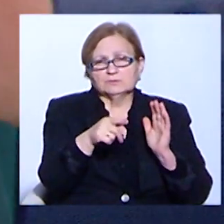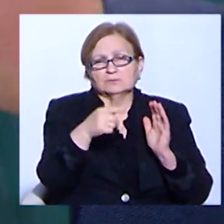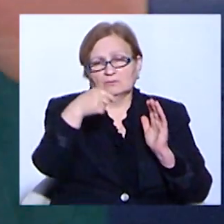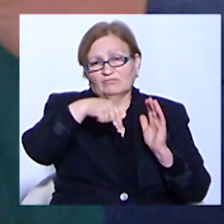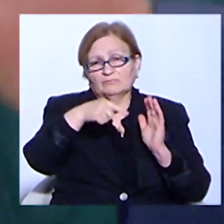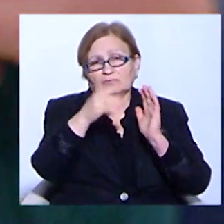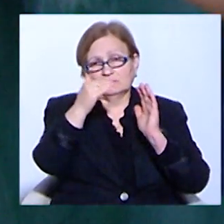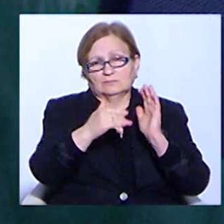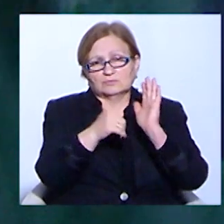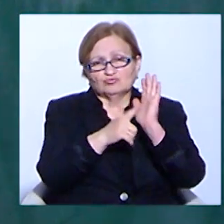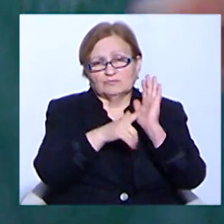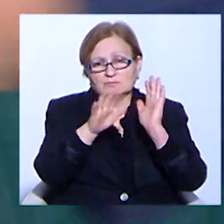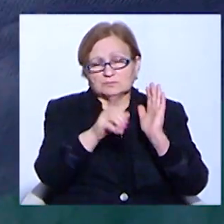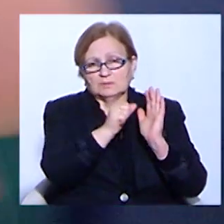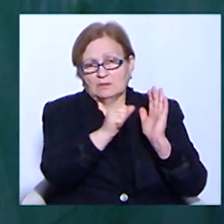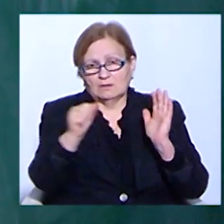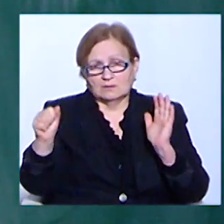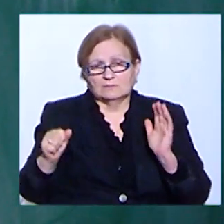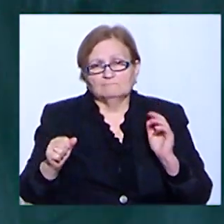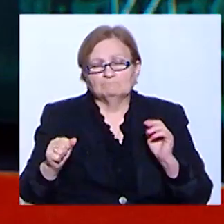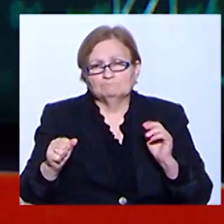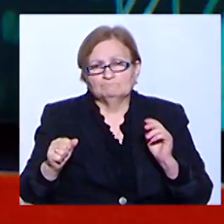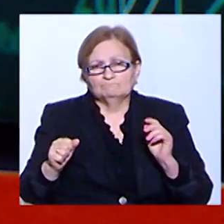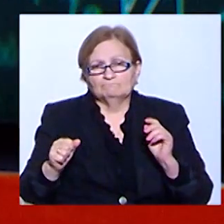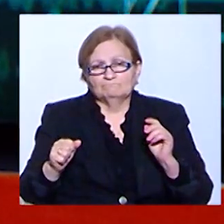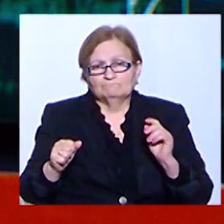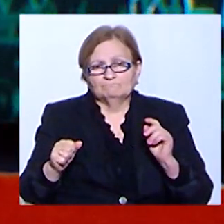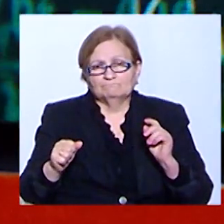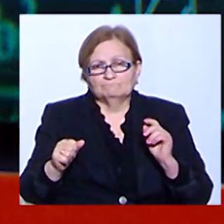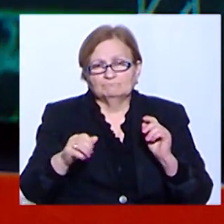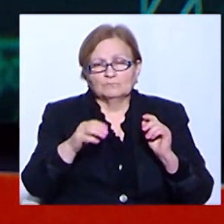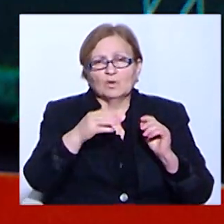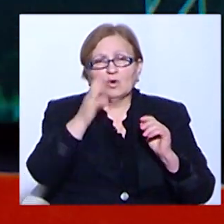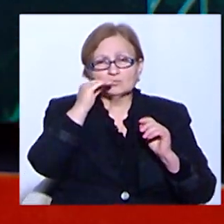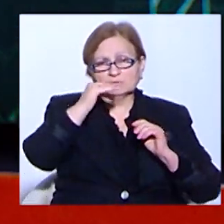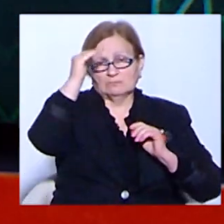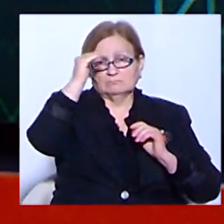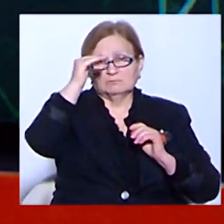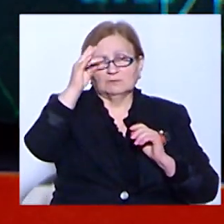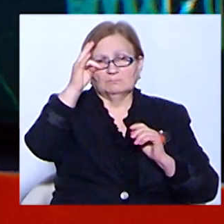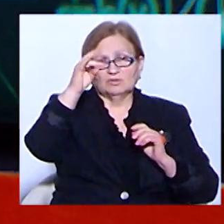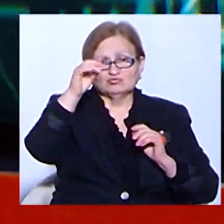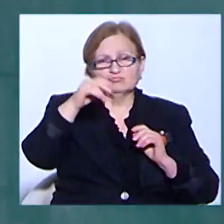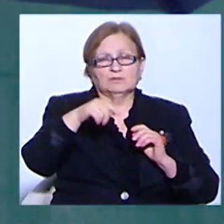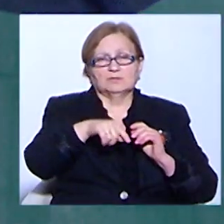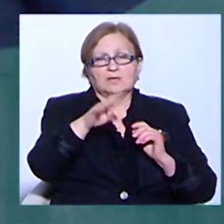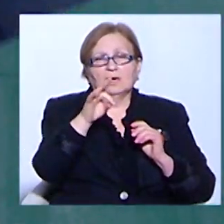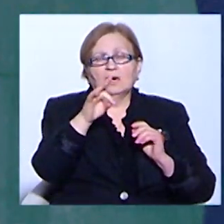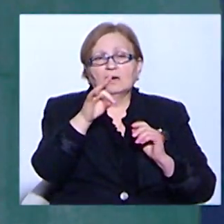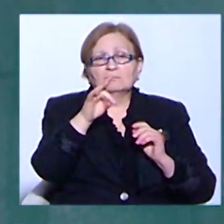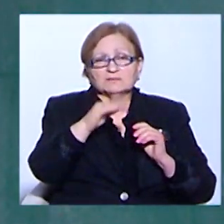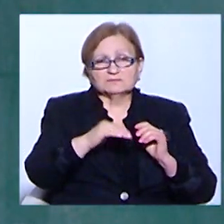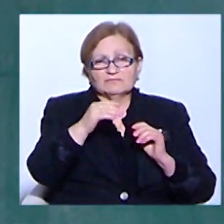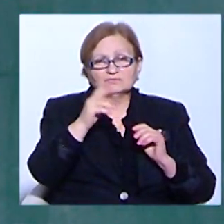5 6 7. მე მგონი ხო 7 აქ არის. ვიცით ხო, როცა ნიშნულში და რიცხვებში ერთი და იგივე რიცხვია, ის